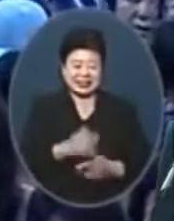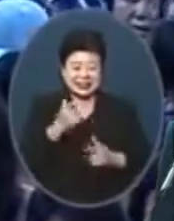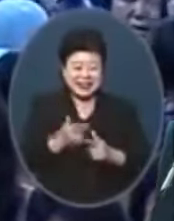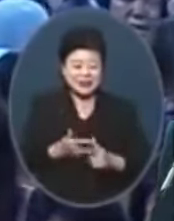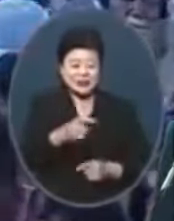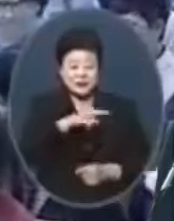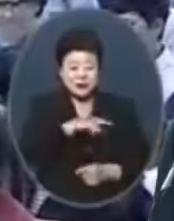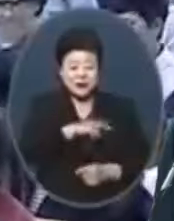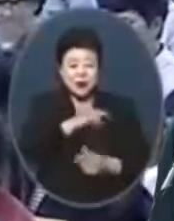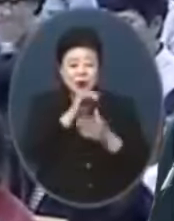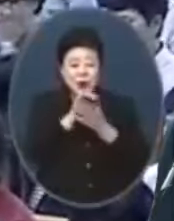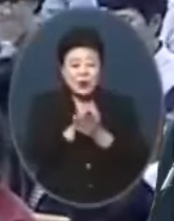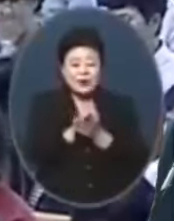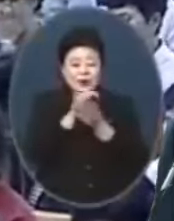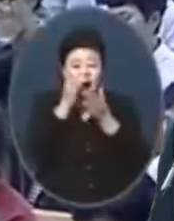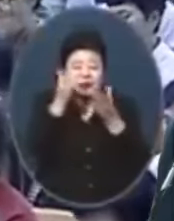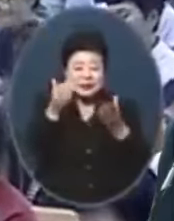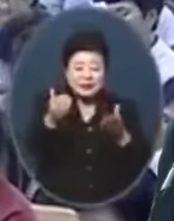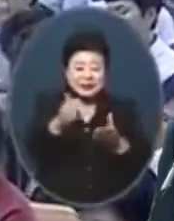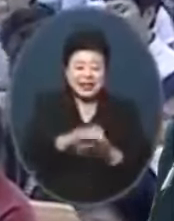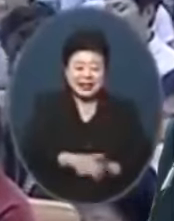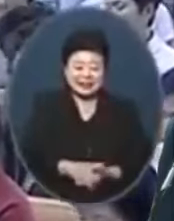예수님 이름으로 기도드립니다.